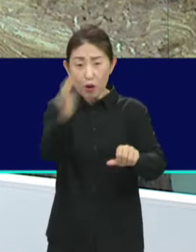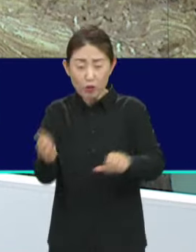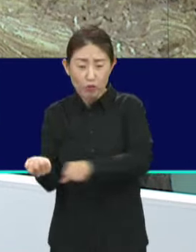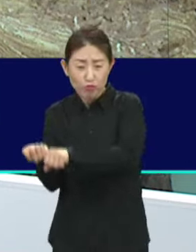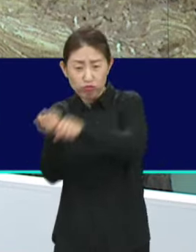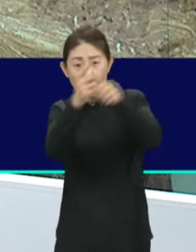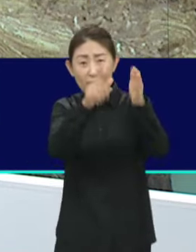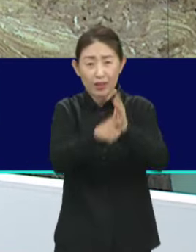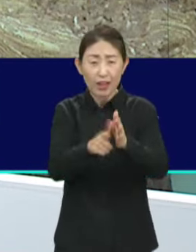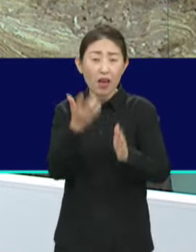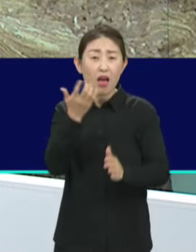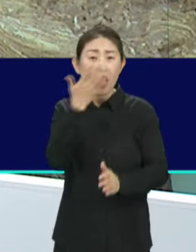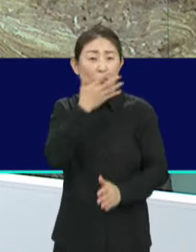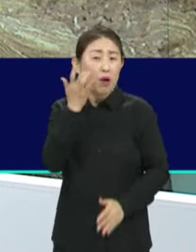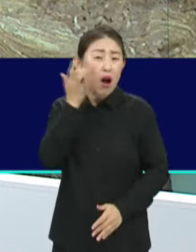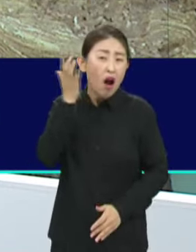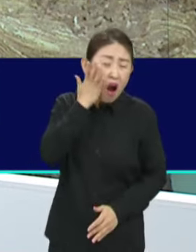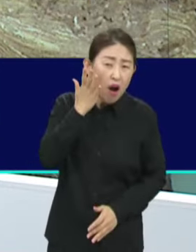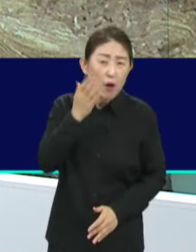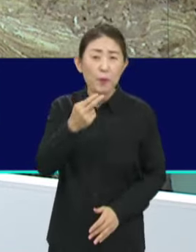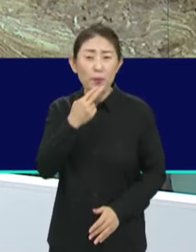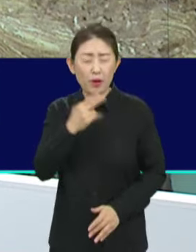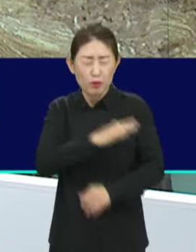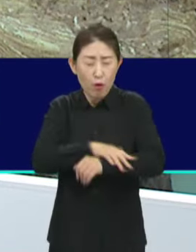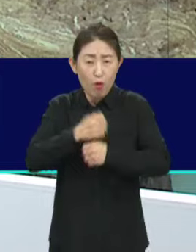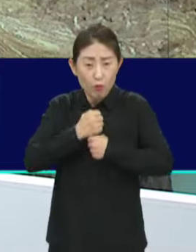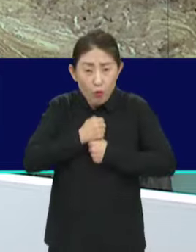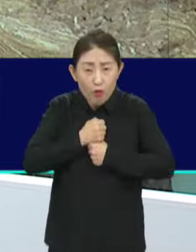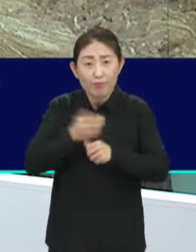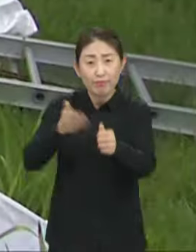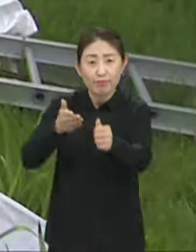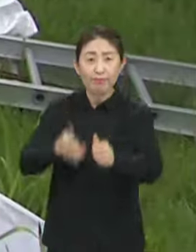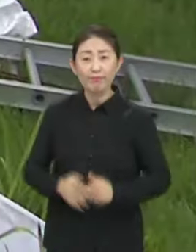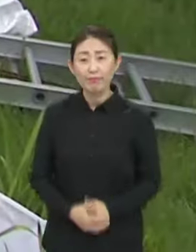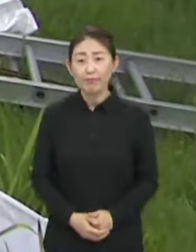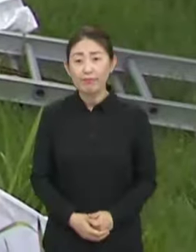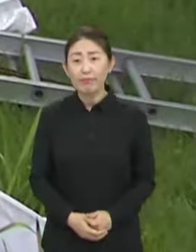조형준 기자가 벌집 제거 현장을 동행 취재했습니다.